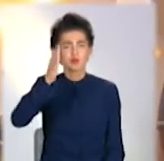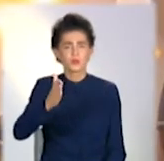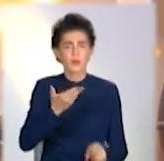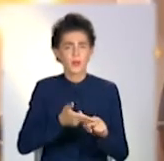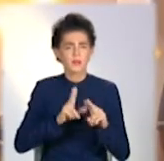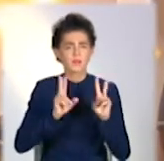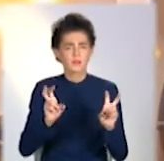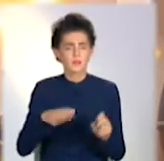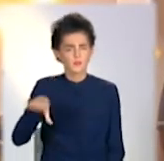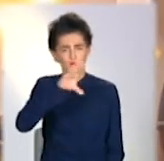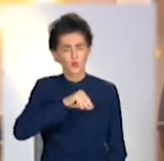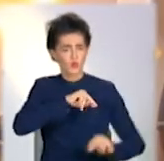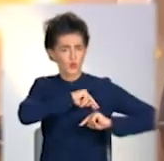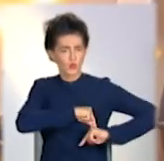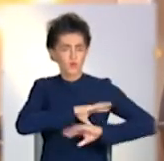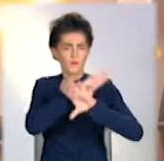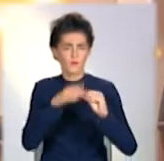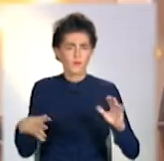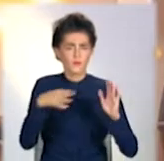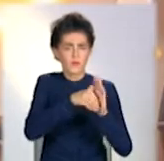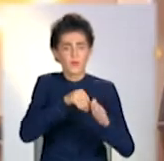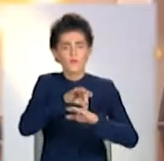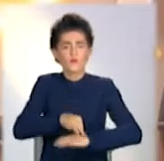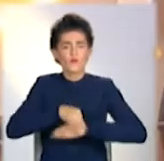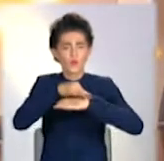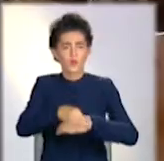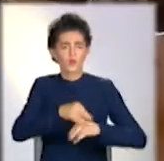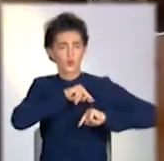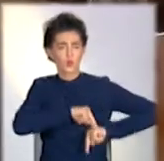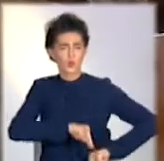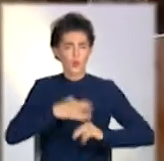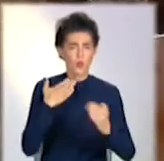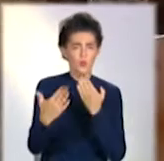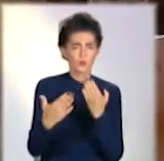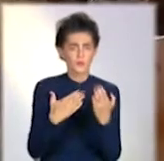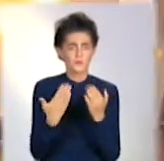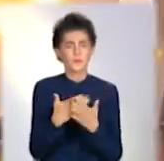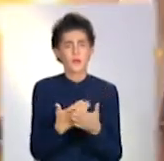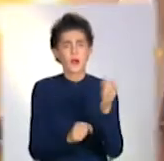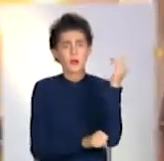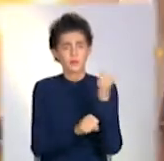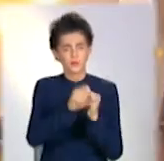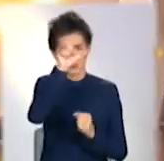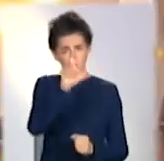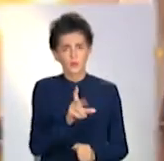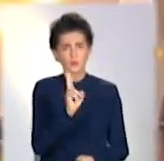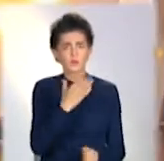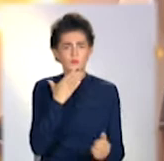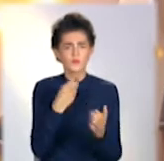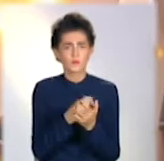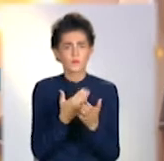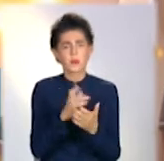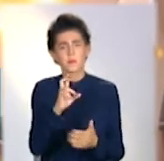зору обліку, і ведення цих трудових відносин. Роботодавець нараховує ці ж лікарняні,